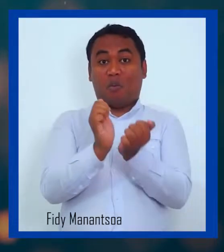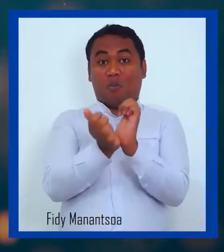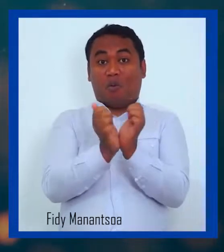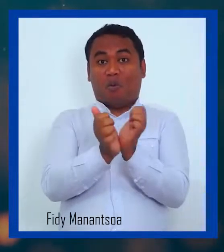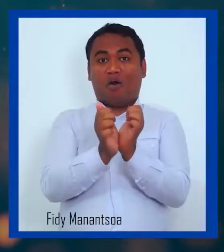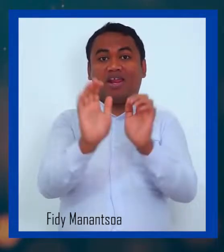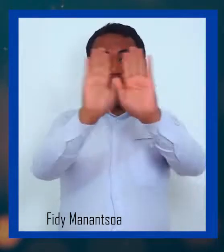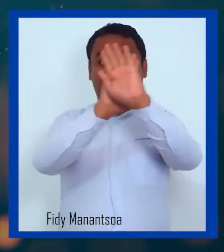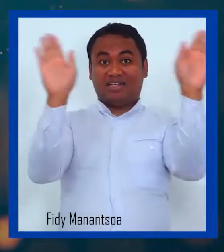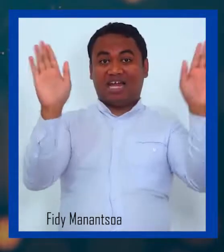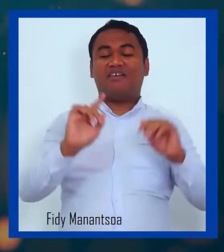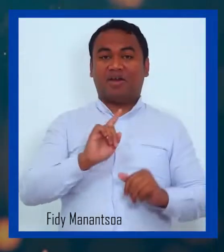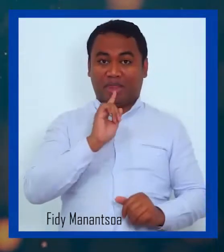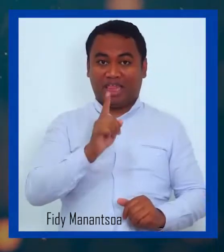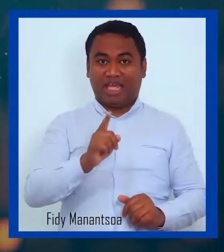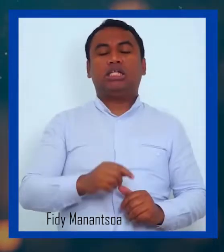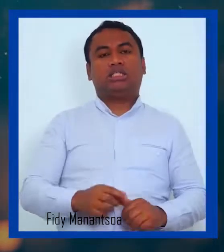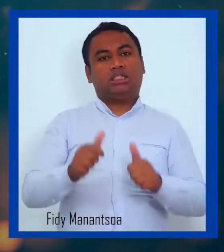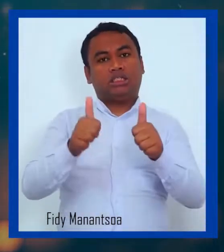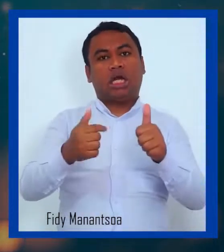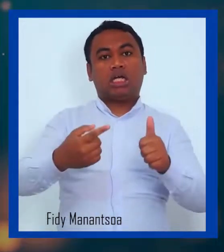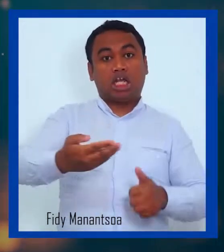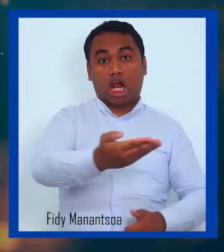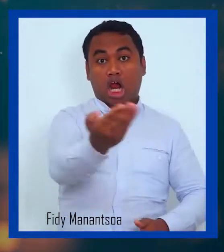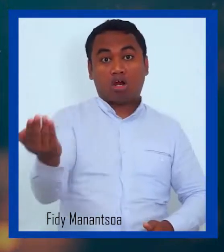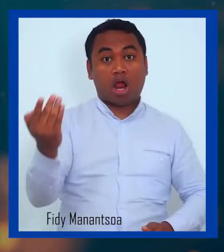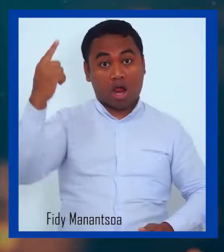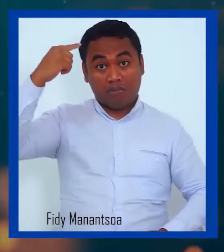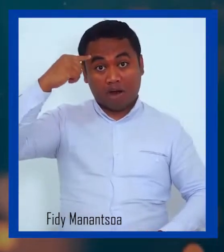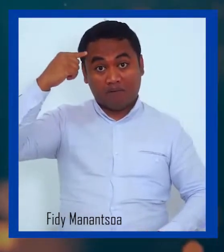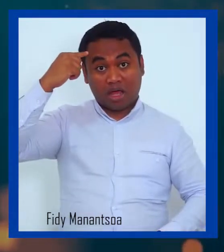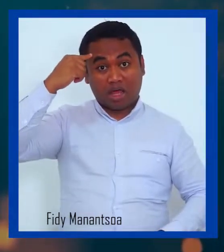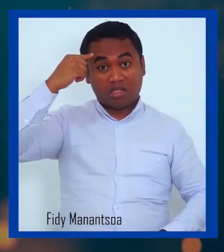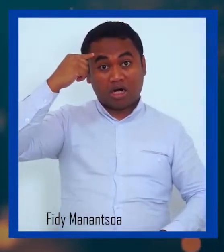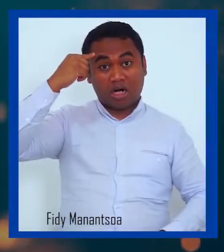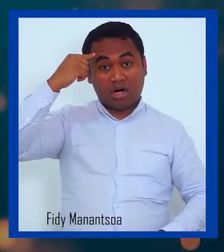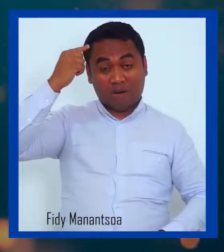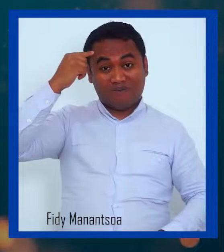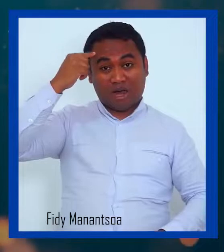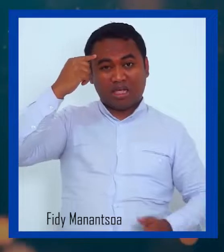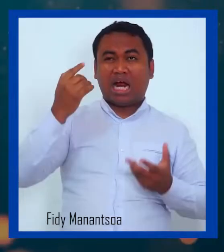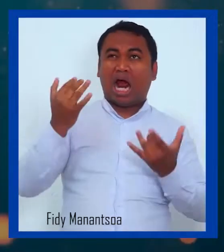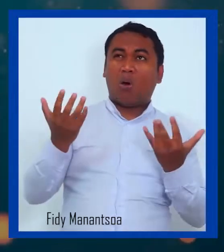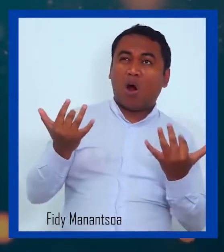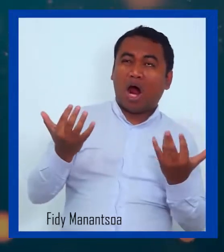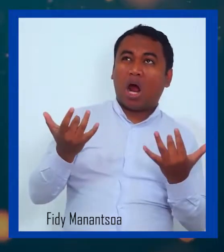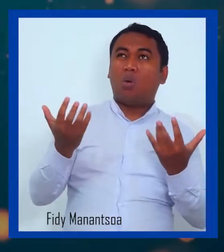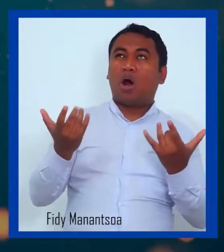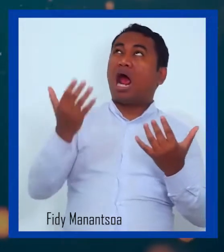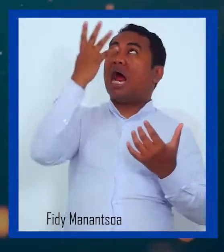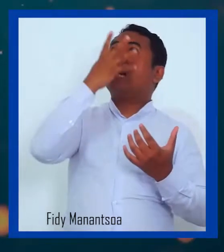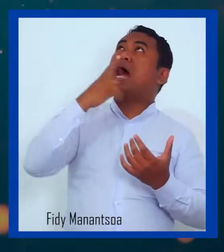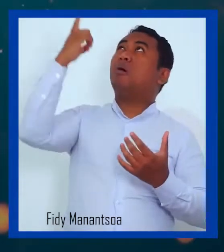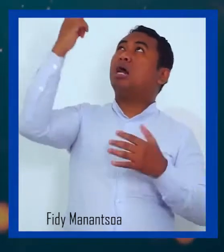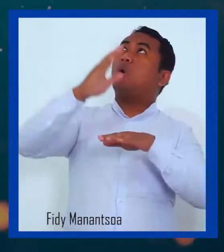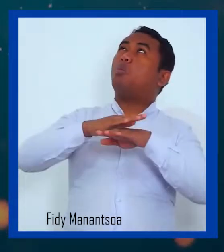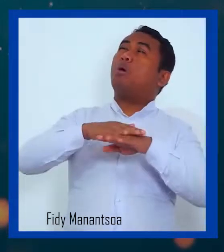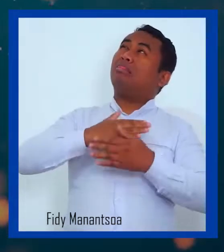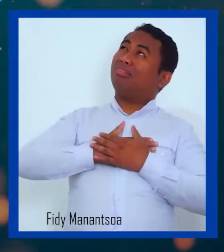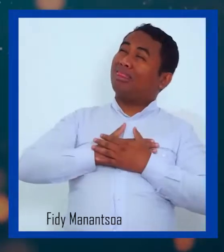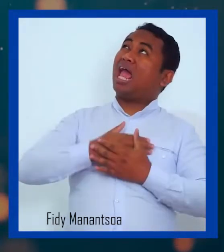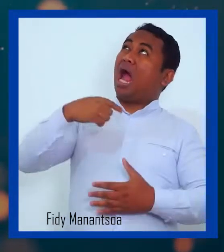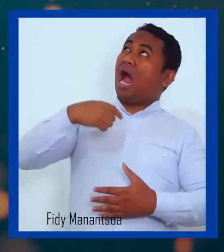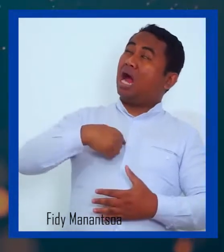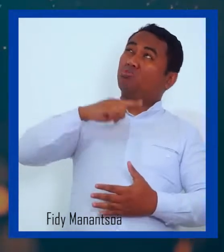io fitiavan'Andriamanitra io dia tena miresaka mihitsy izy hoe tokony ho fantatrareo tsara mihitsy ozy izy ny ahavony, ny sakany, ny